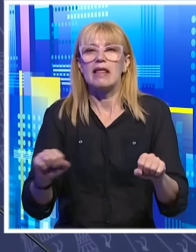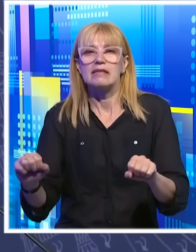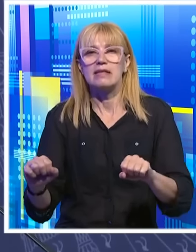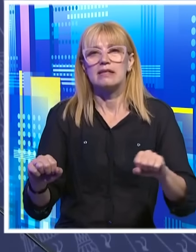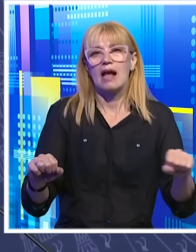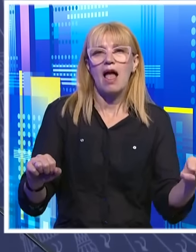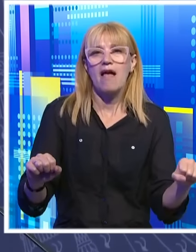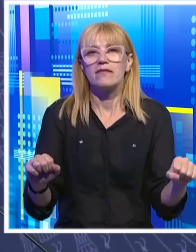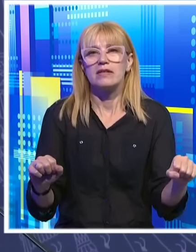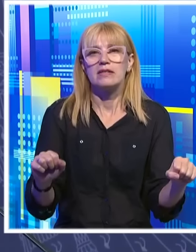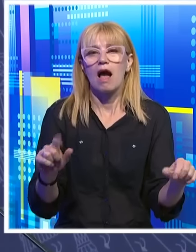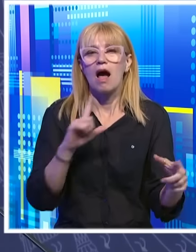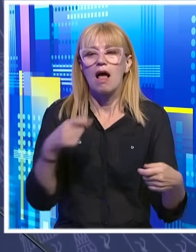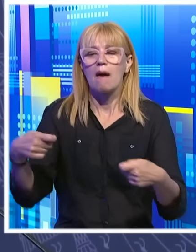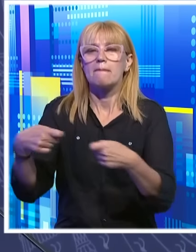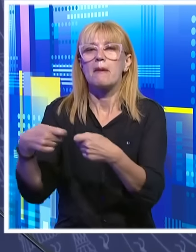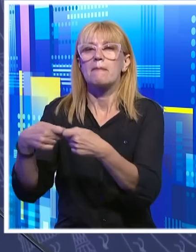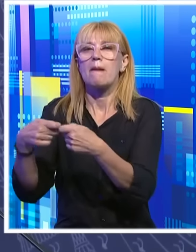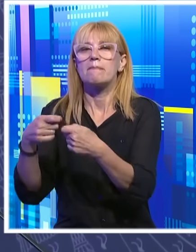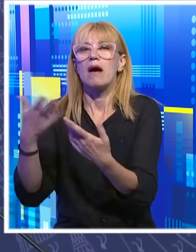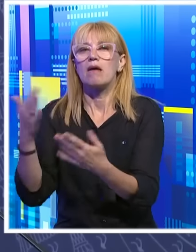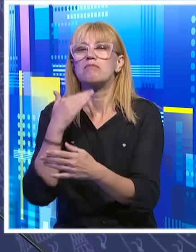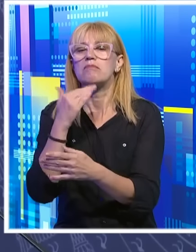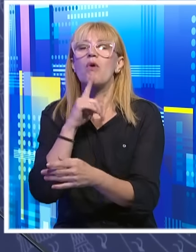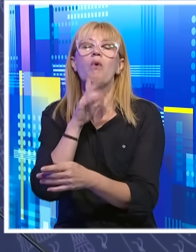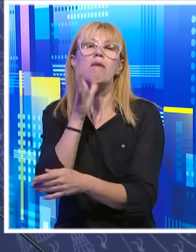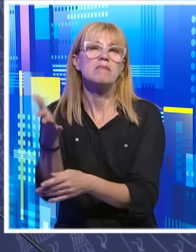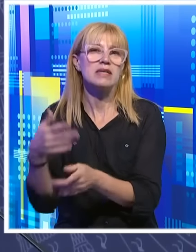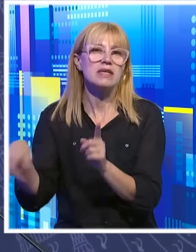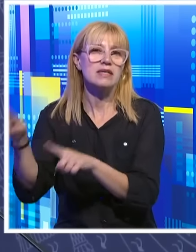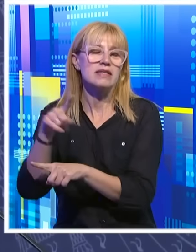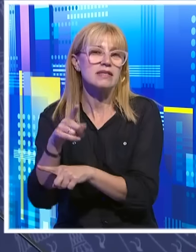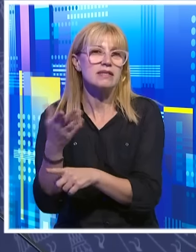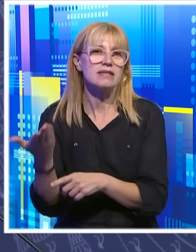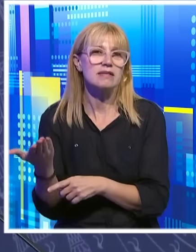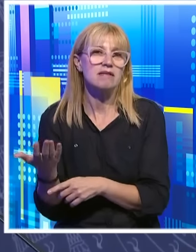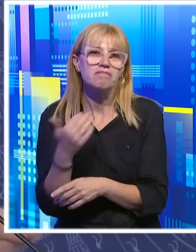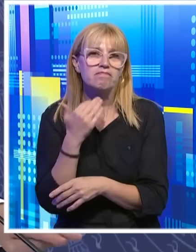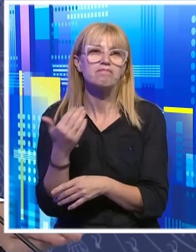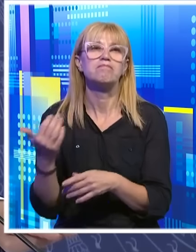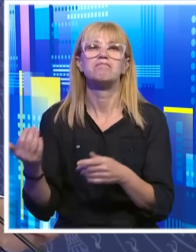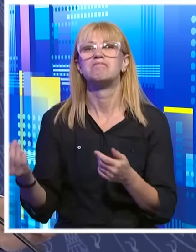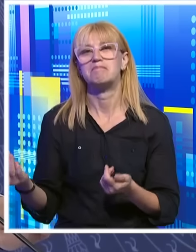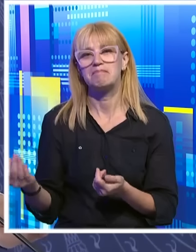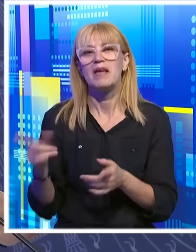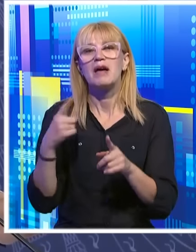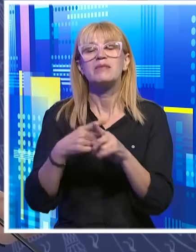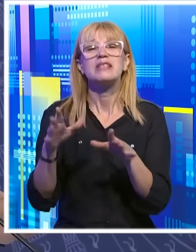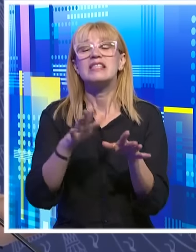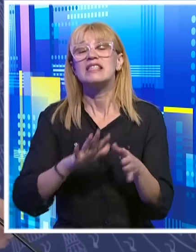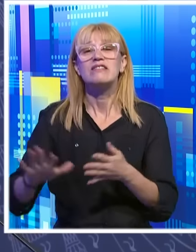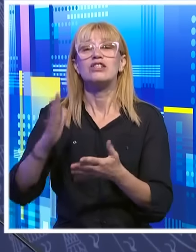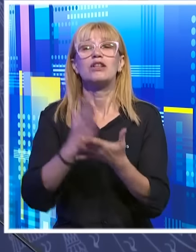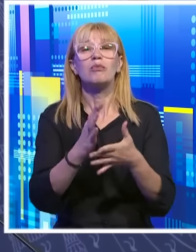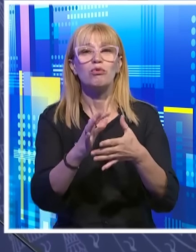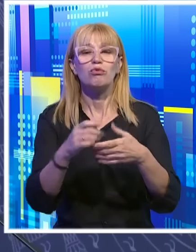onima koji su im sada uzeli oko 200 od 720 mandata i da će svi da se ujedine u politici koja je